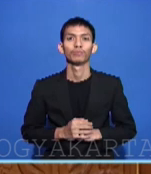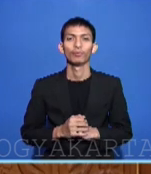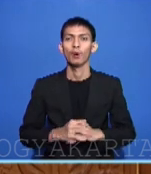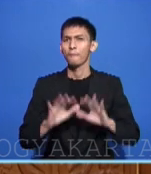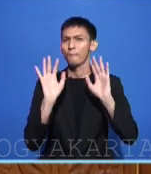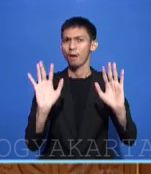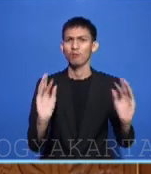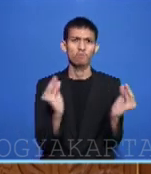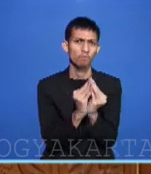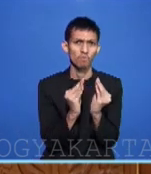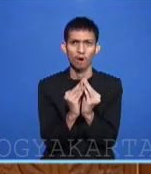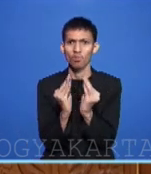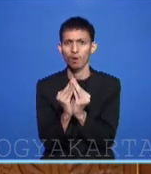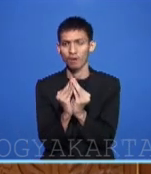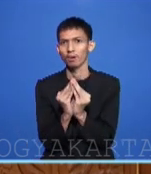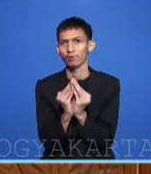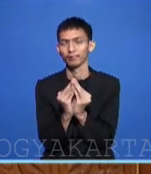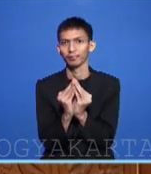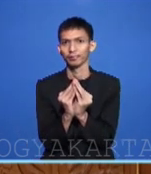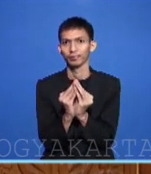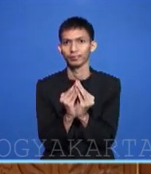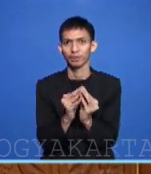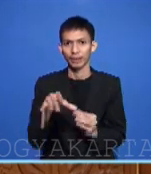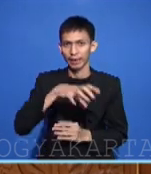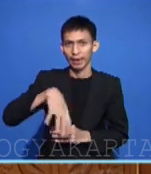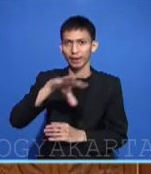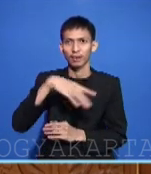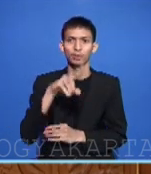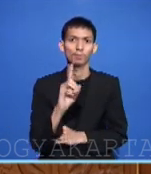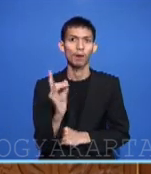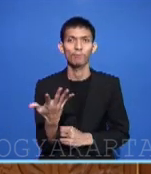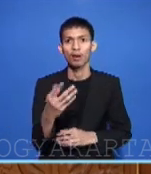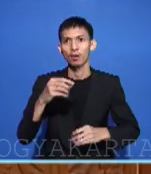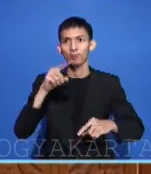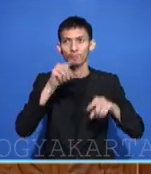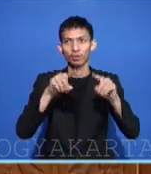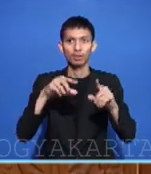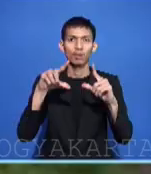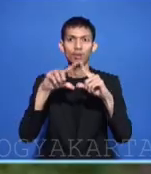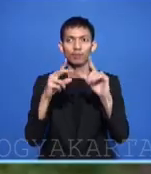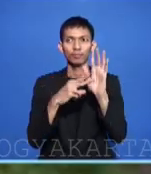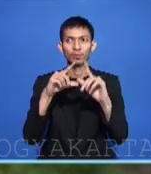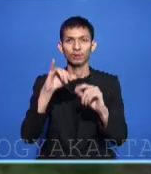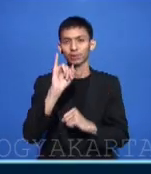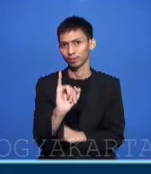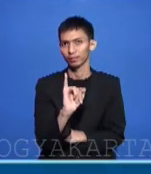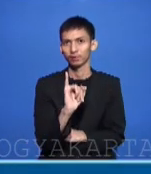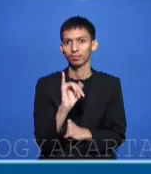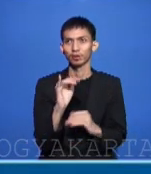ingkang sagetipun praguling pun varietas bauty Lan Bima